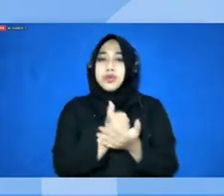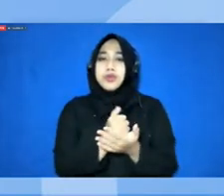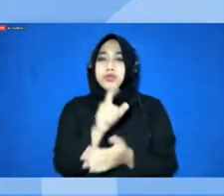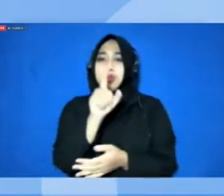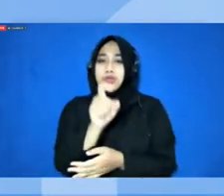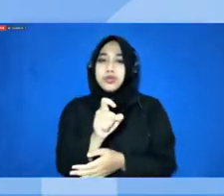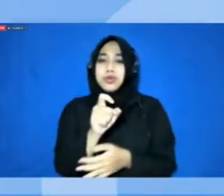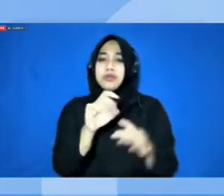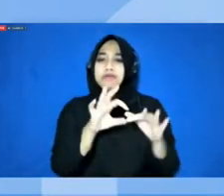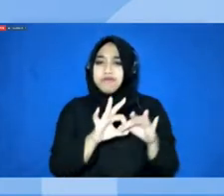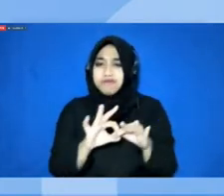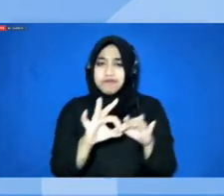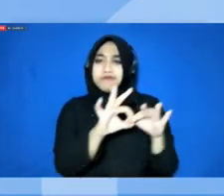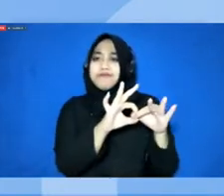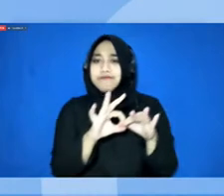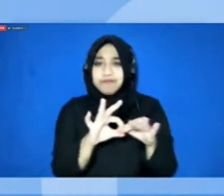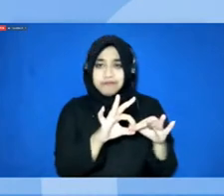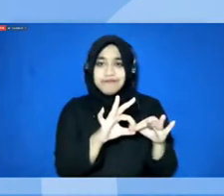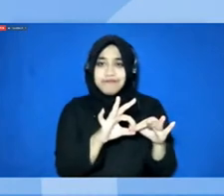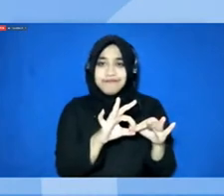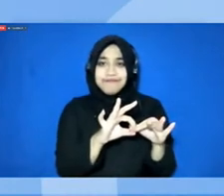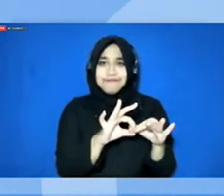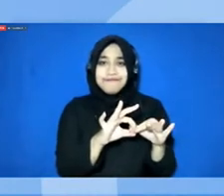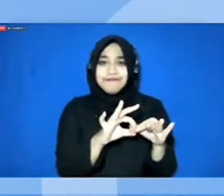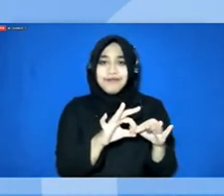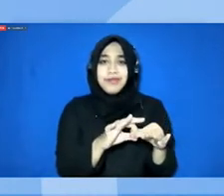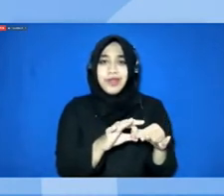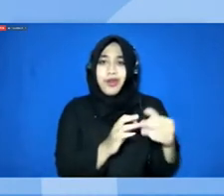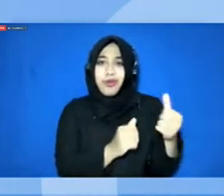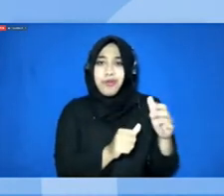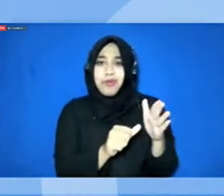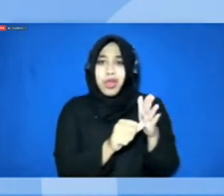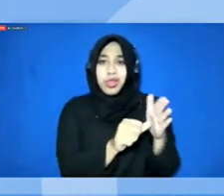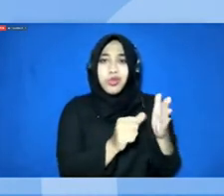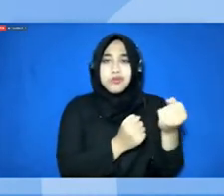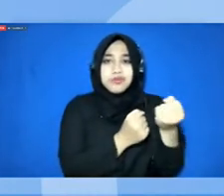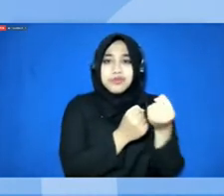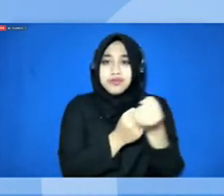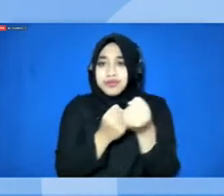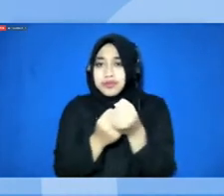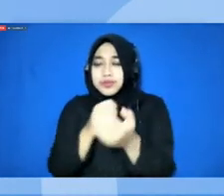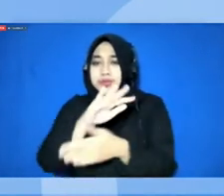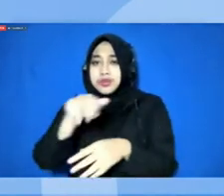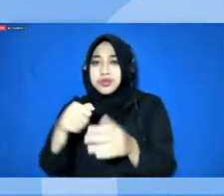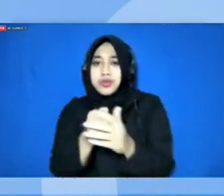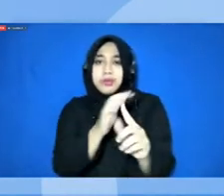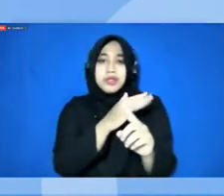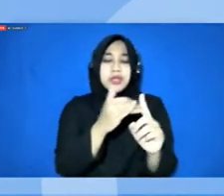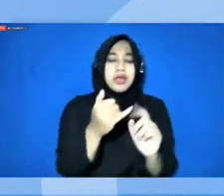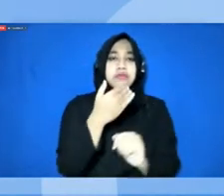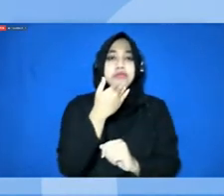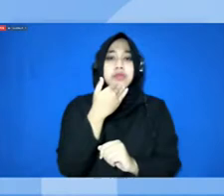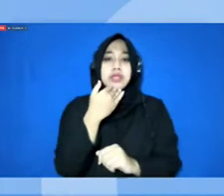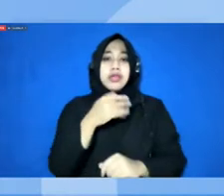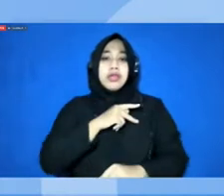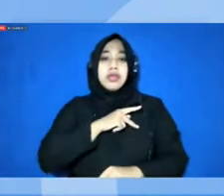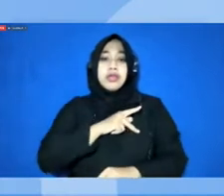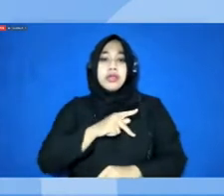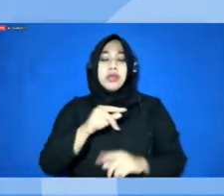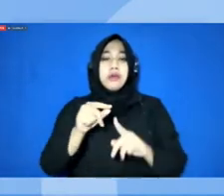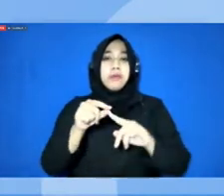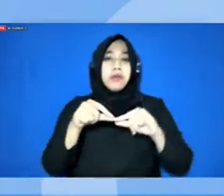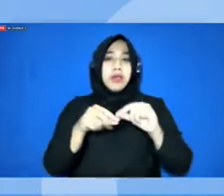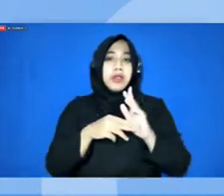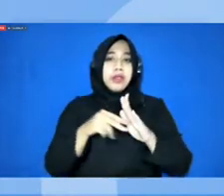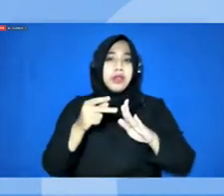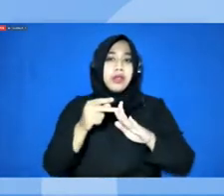membutuhkan kerjasama yang solid. Bahu-membahu antara semua pihak, ini biasanya kita sebagai pentahelik, baik dari